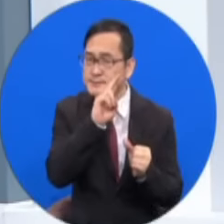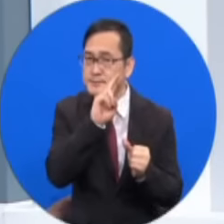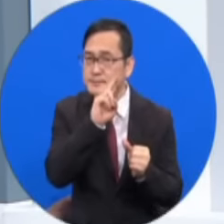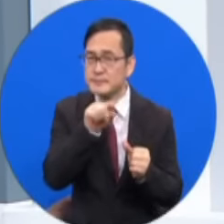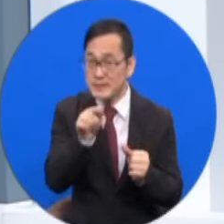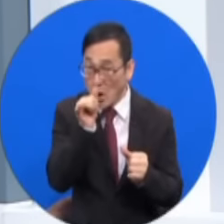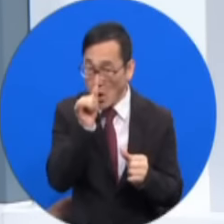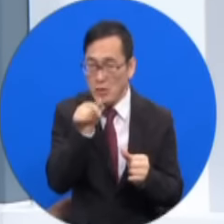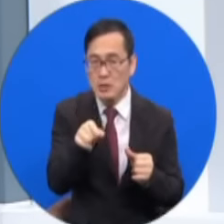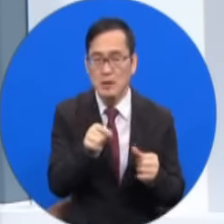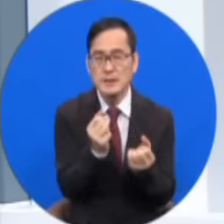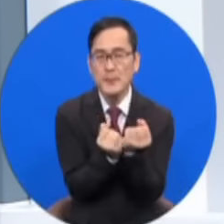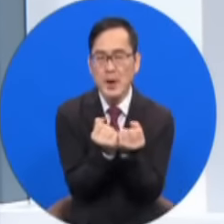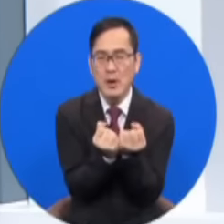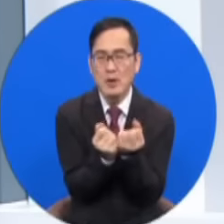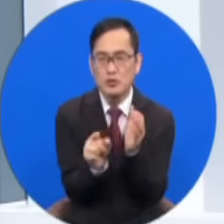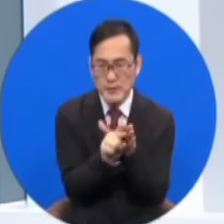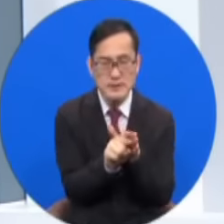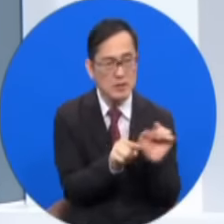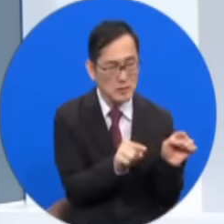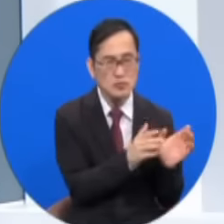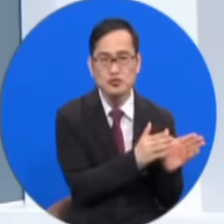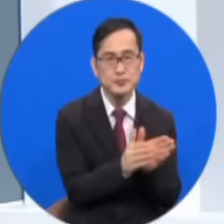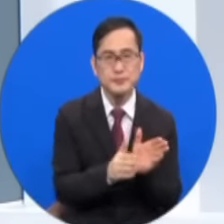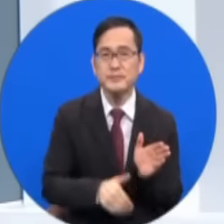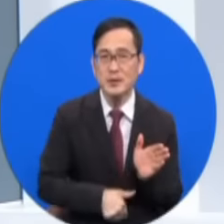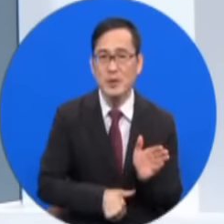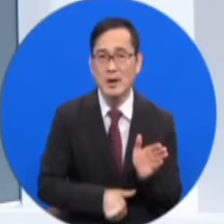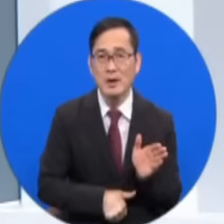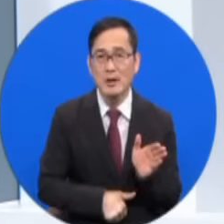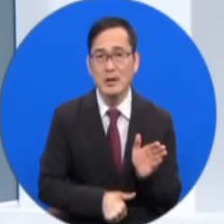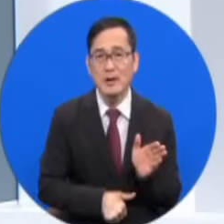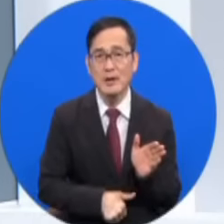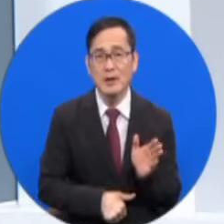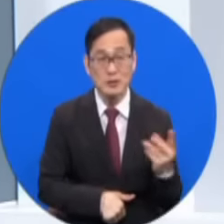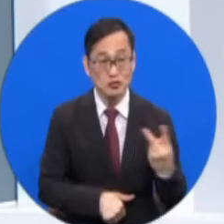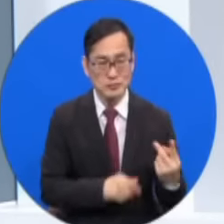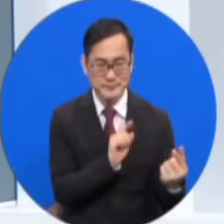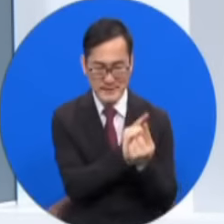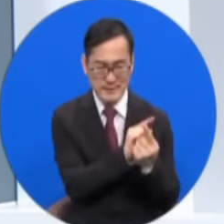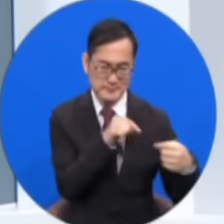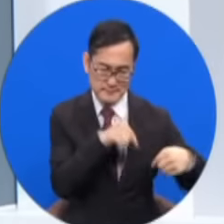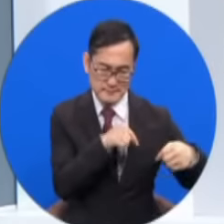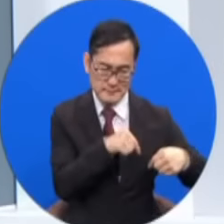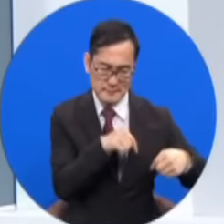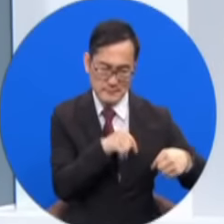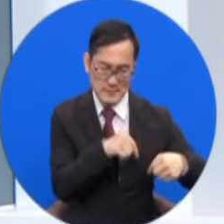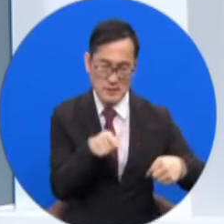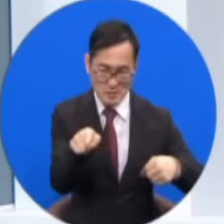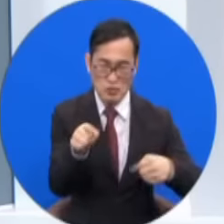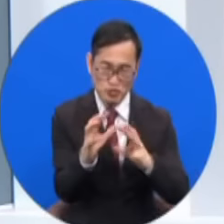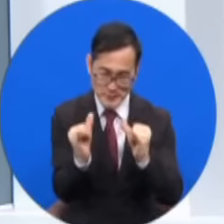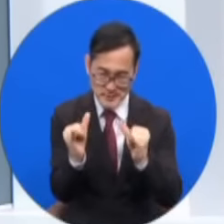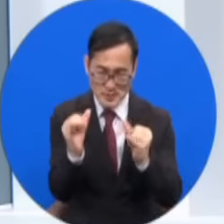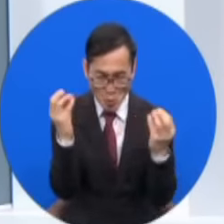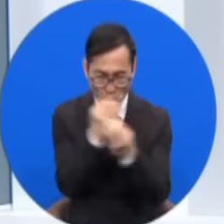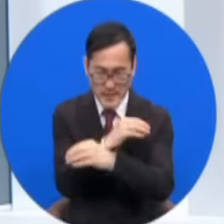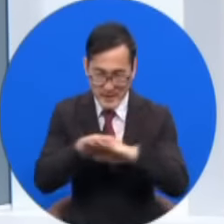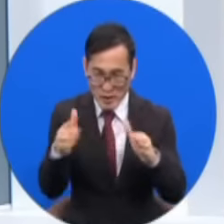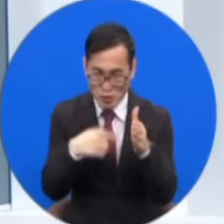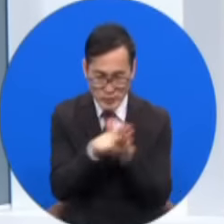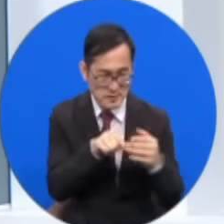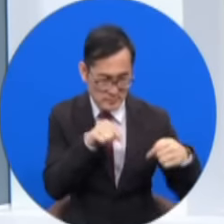맞는 그런 것들이 지금 어 한동훈 대표와 윤성열 대통령의 첫 만남에서부터 시작된다면 그것은 결국에는